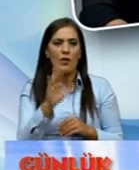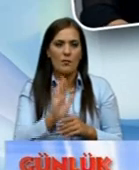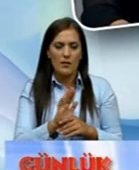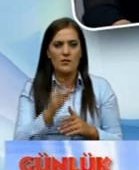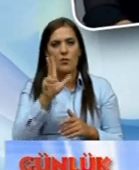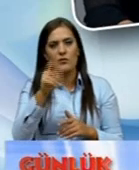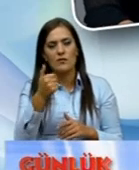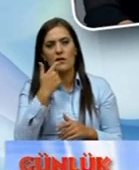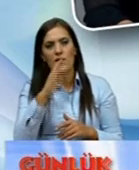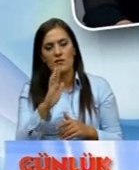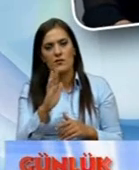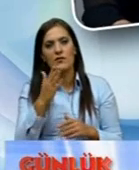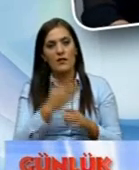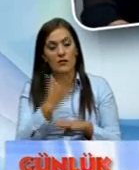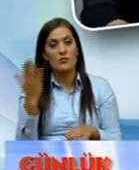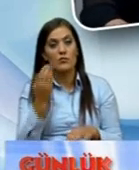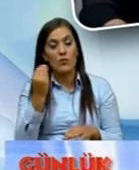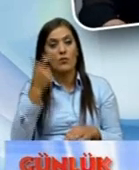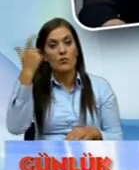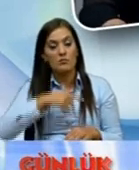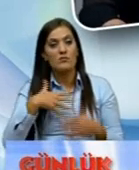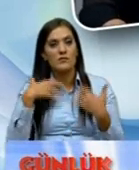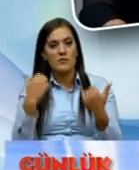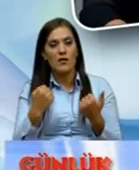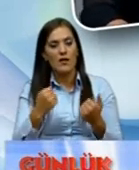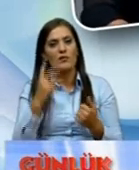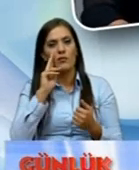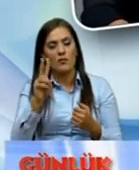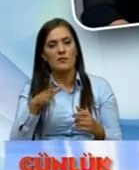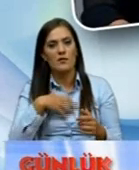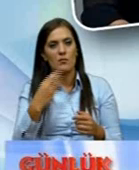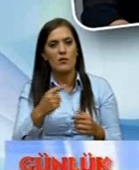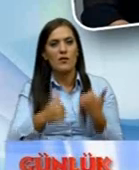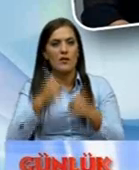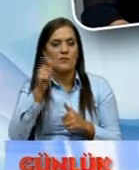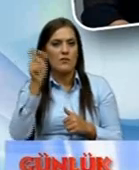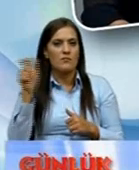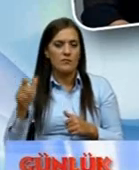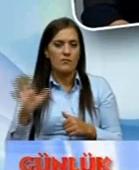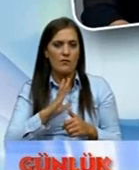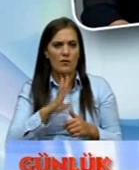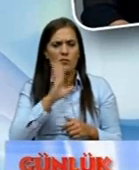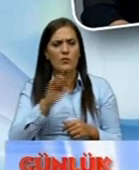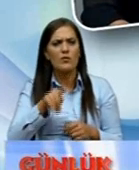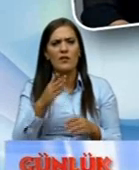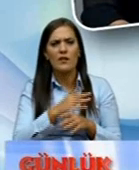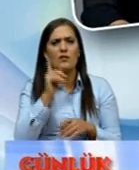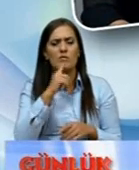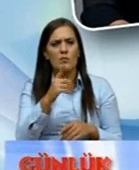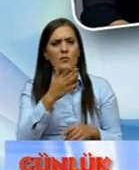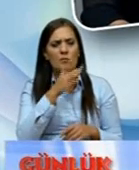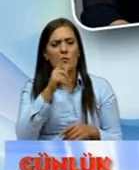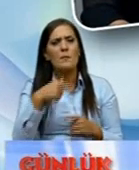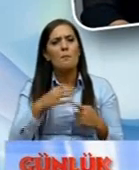Yani 36 yaşında gerçekten çok fit, çok sağlıklı görünüme sahip olan yarışmacılar da var. Harika. Bunu neden söylüyorum biliyor